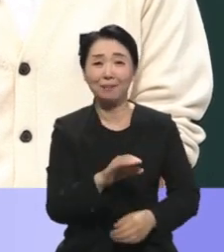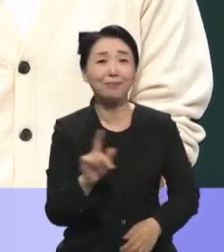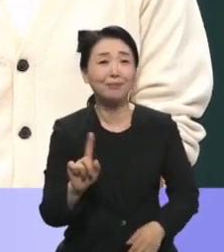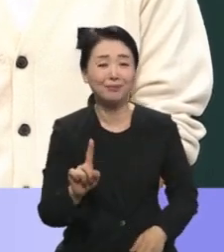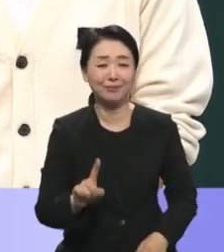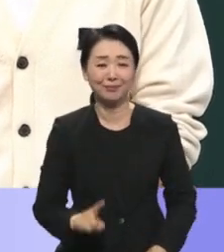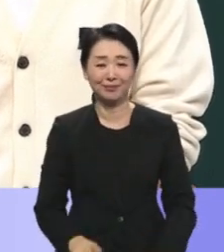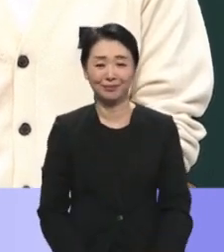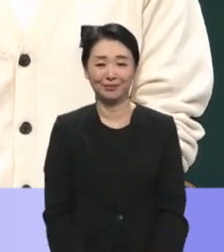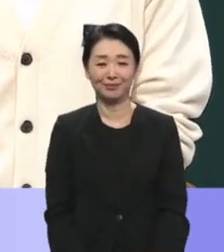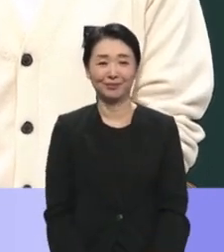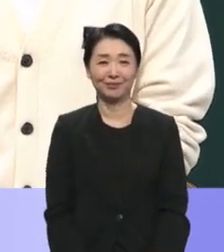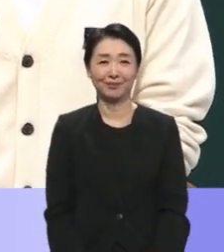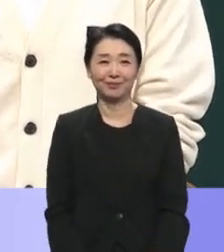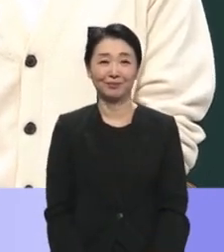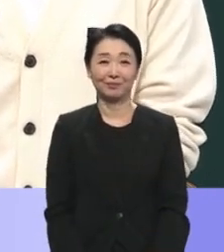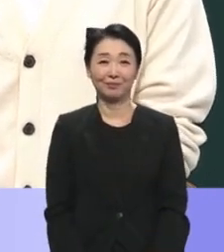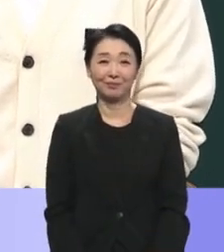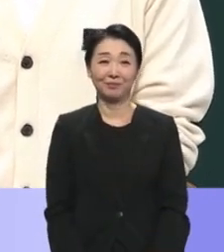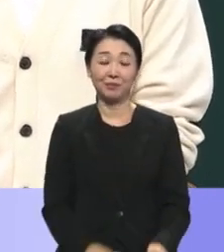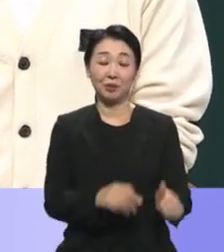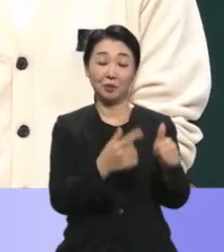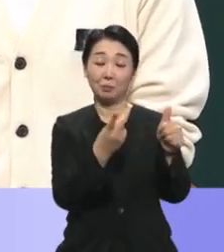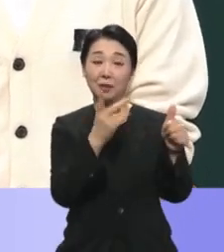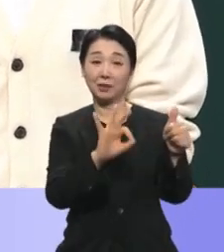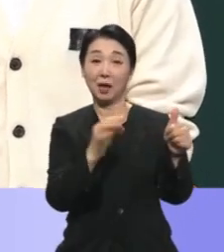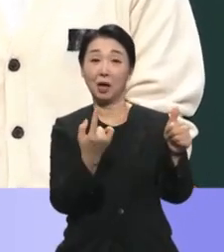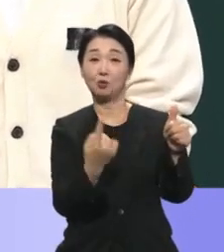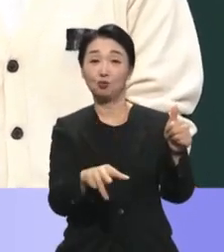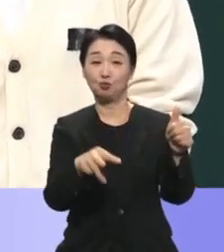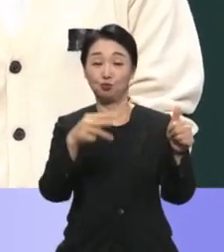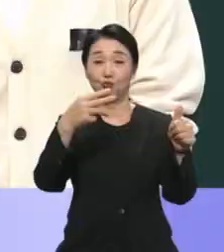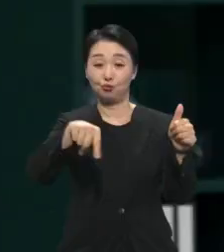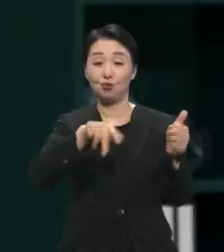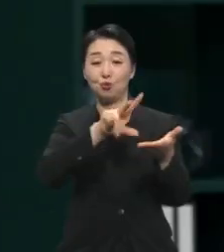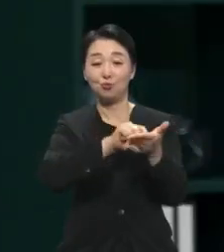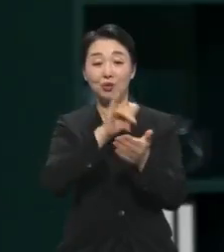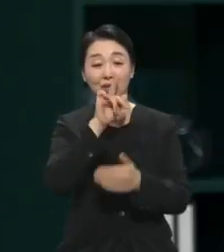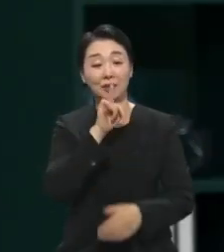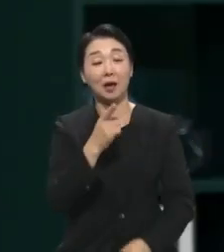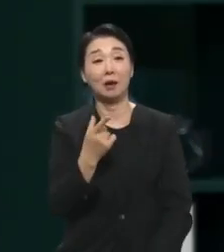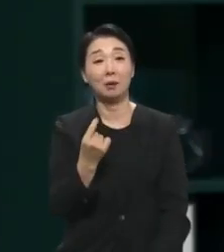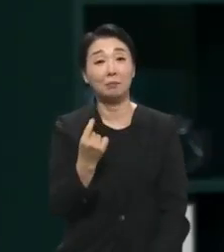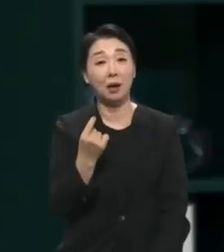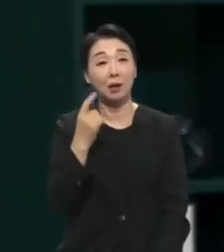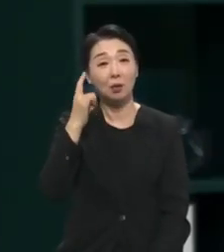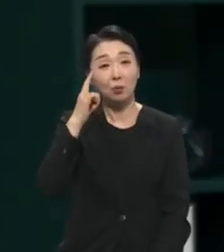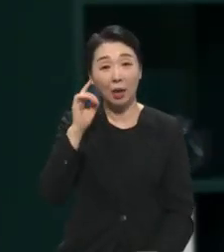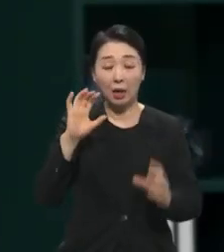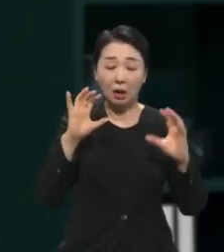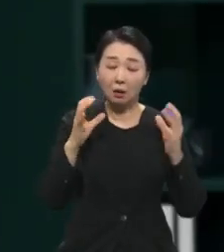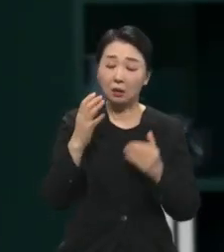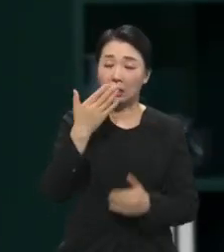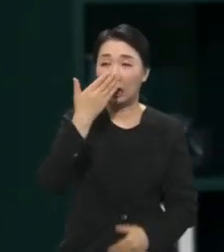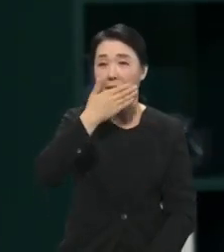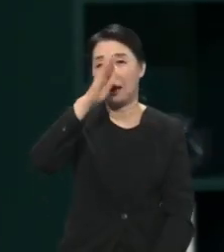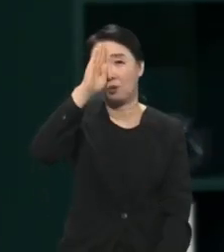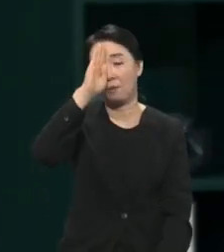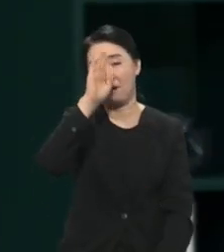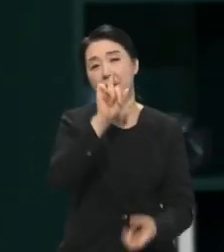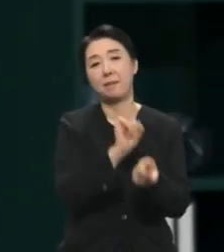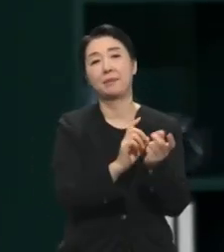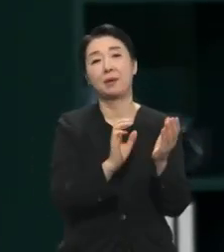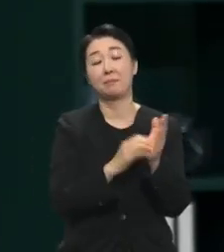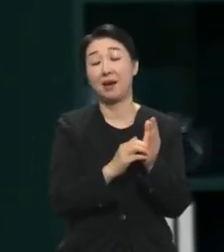거죠. 네. 근데 이제 탕후루 진짜 심각한 문제다라는 일부 의견도 있습니다. 그렇죠. 그 실제로 어린이들이 당뇨병 걸리는 걸 이제